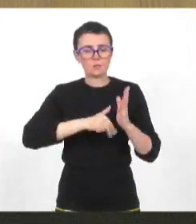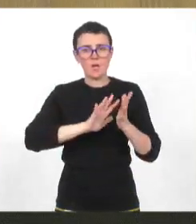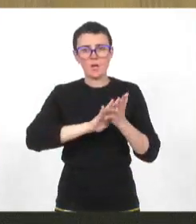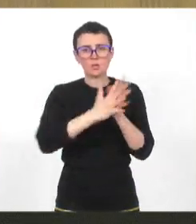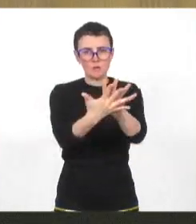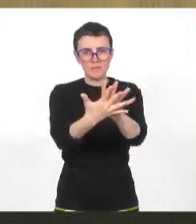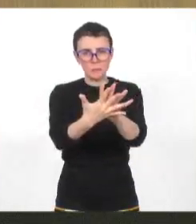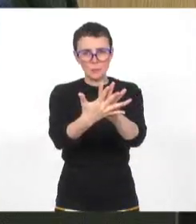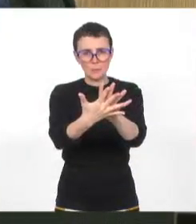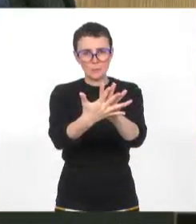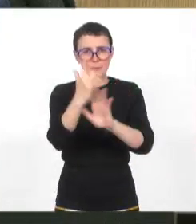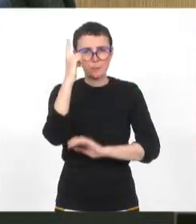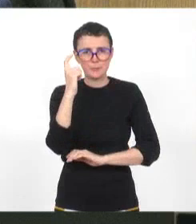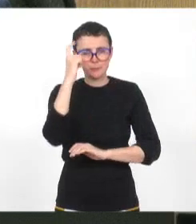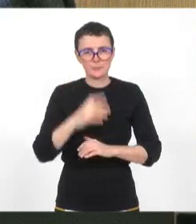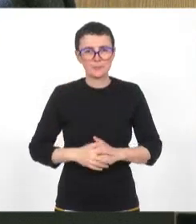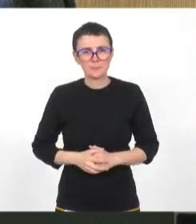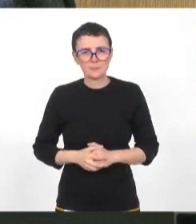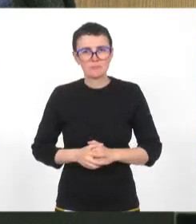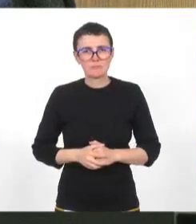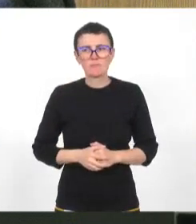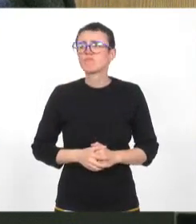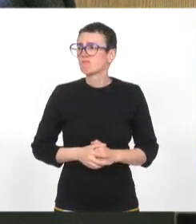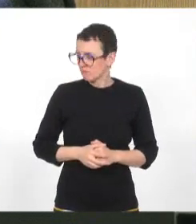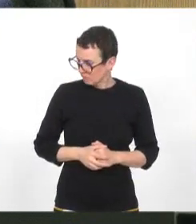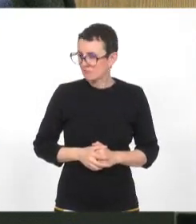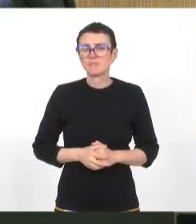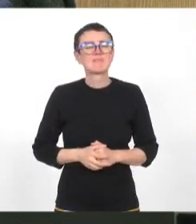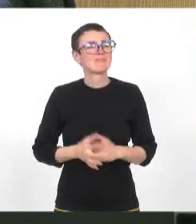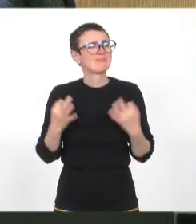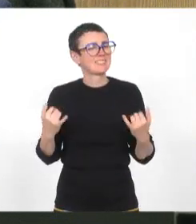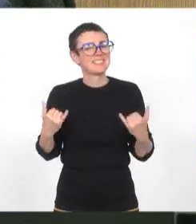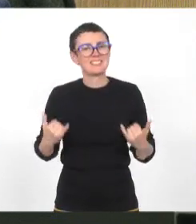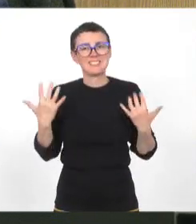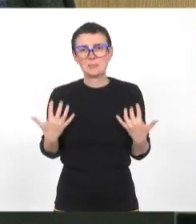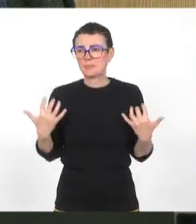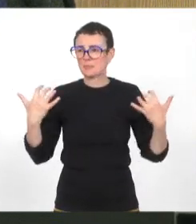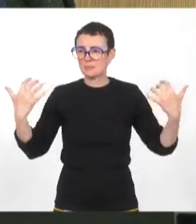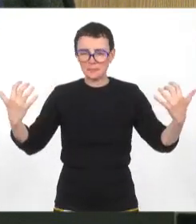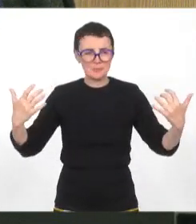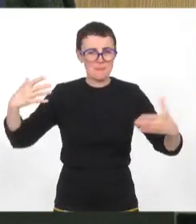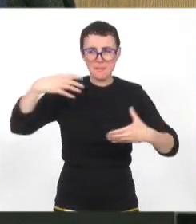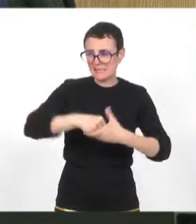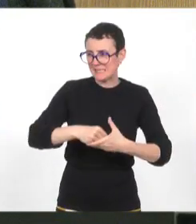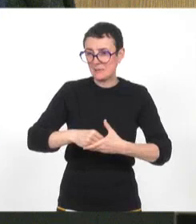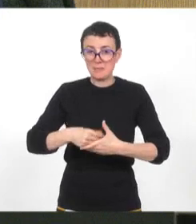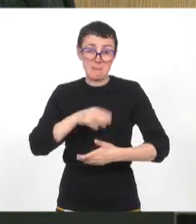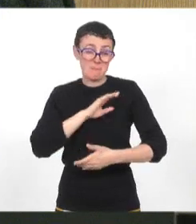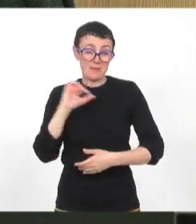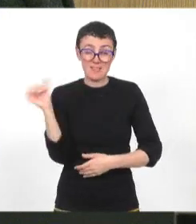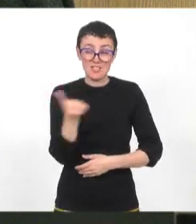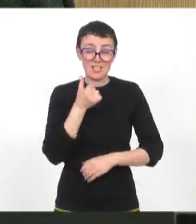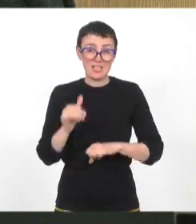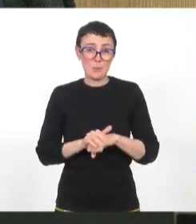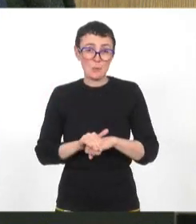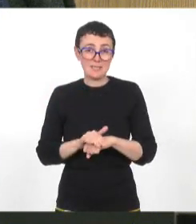Tout à fait, Monsieur le Président. Si nous sommes dans cette Assemblée, c'est parce que nous faisons toutes et tous de la politique. Chacun et chacune fait de la politique à